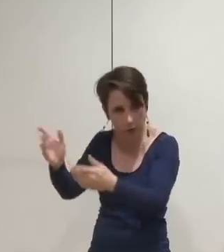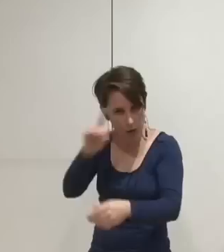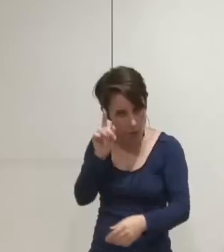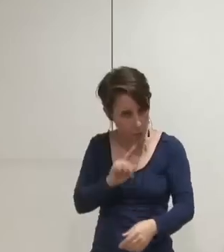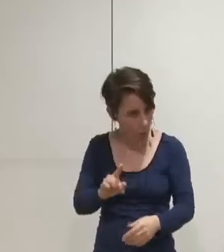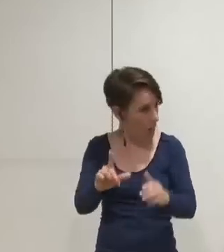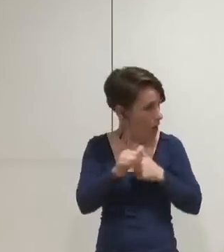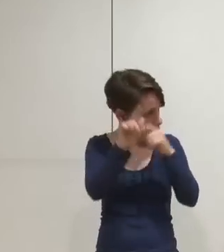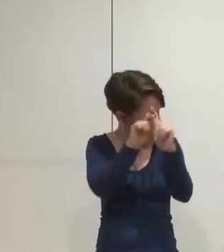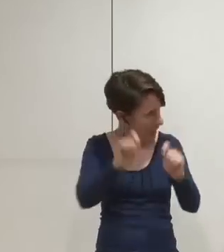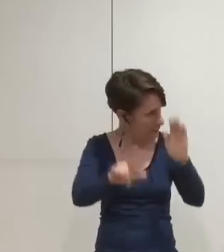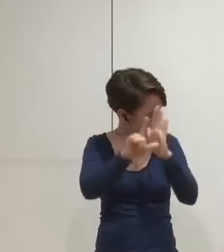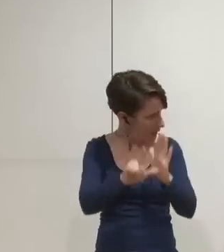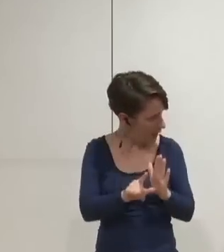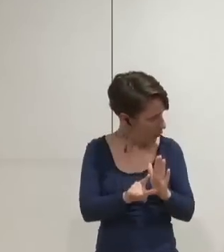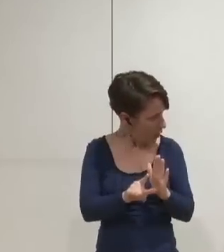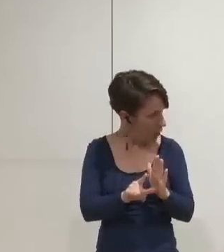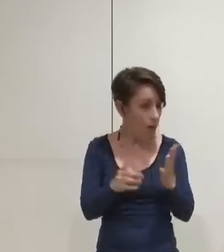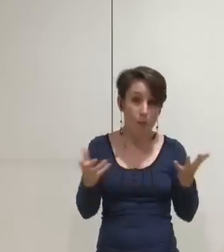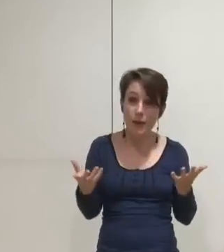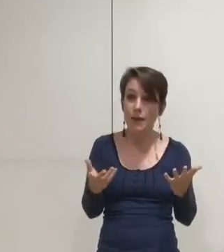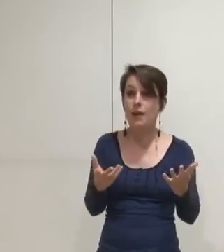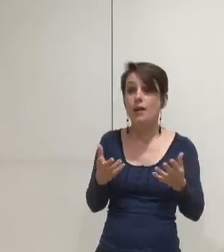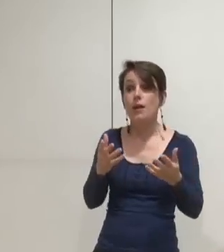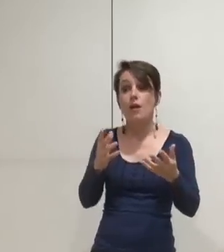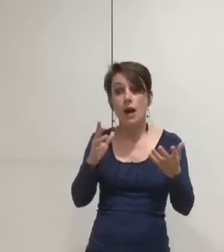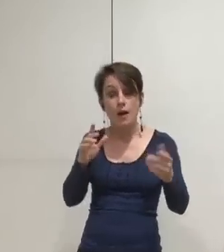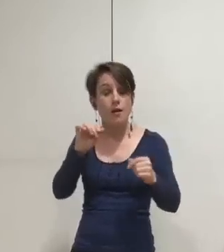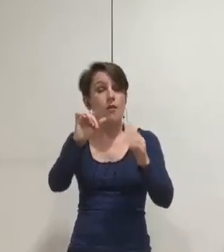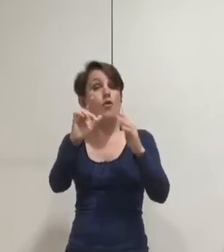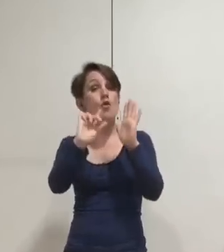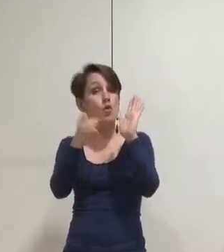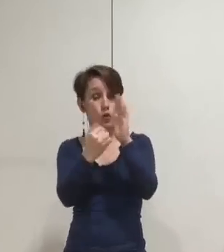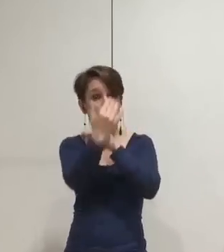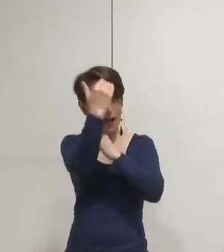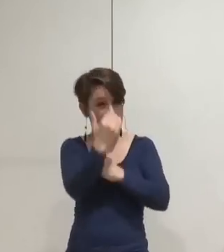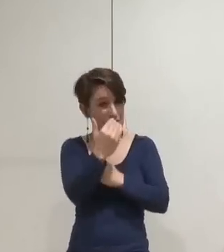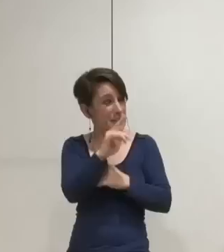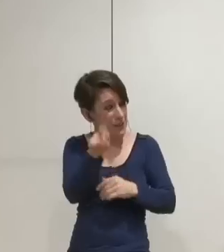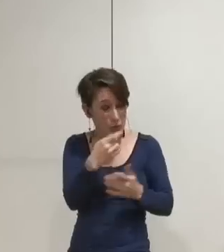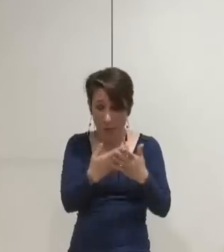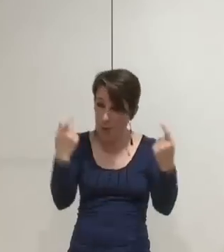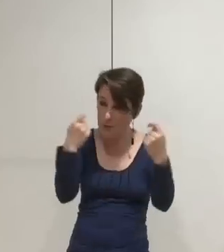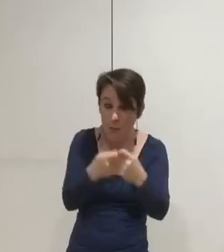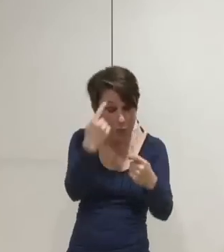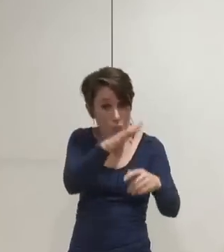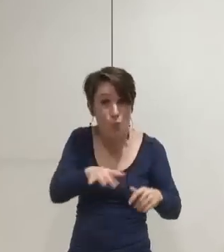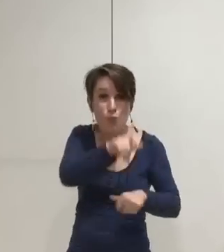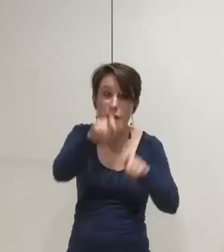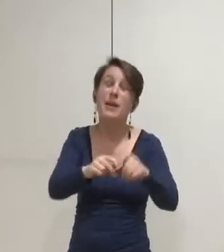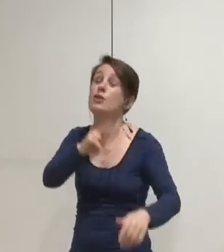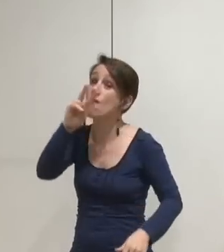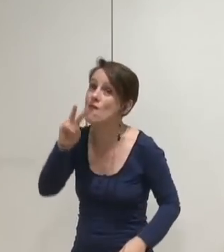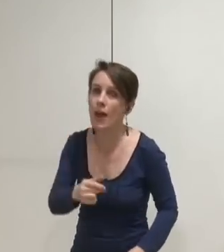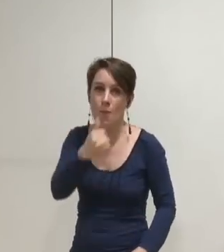cœur des sujets qui doit mériter toute votre attention l'exercice plein et entier du droit d'asile pour ceux qui nécessitent qui ont besoin de cette